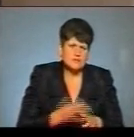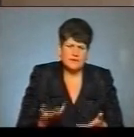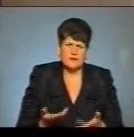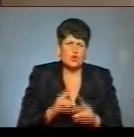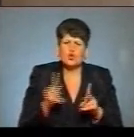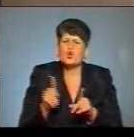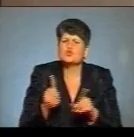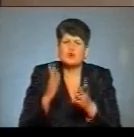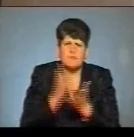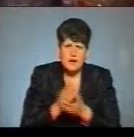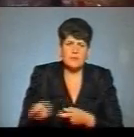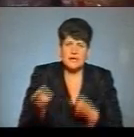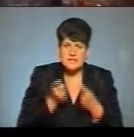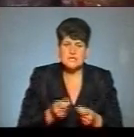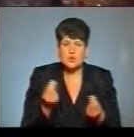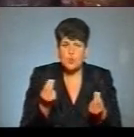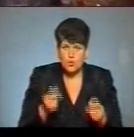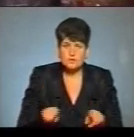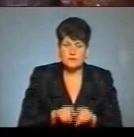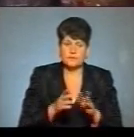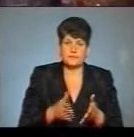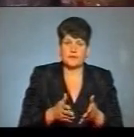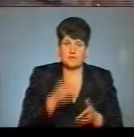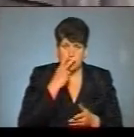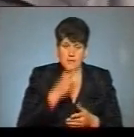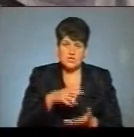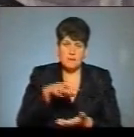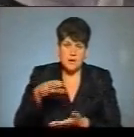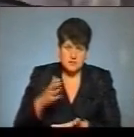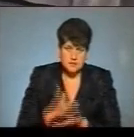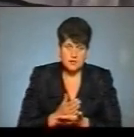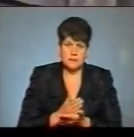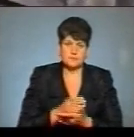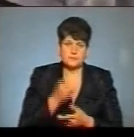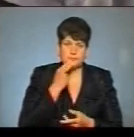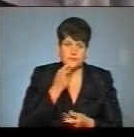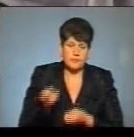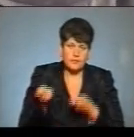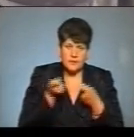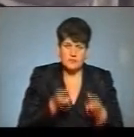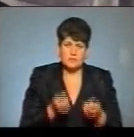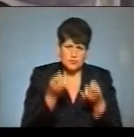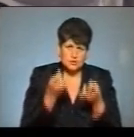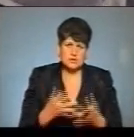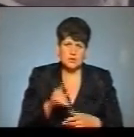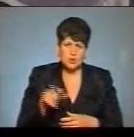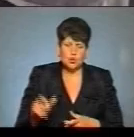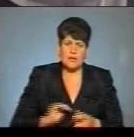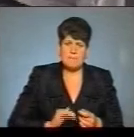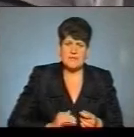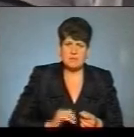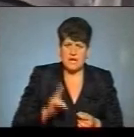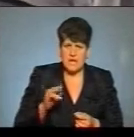що мав, то приносив кошти. Ну, тут, ви бачите, є і паски. Продукти зносили звичайні люди, підприємці,